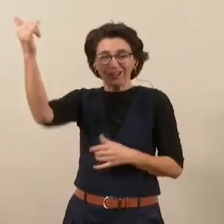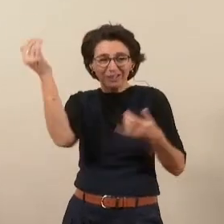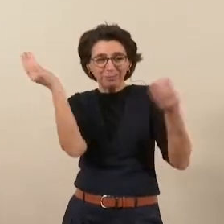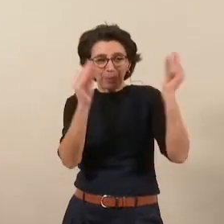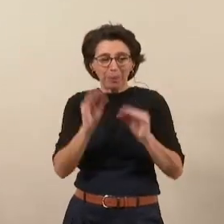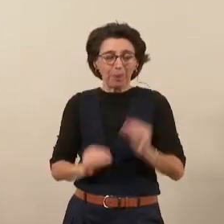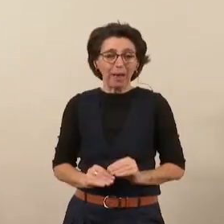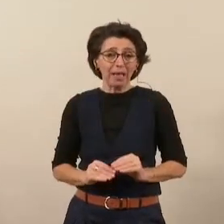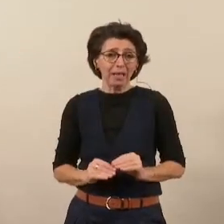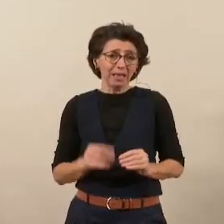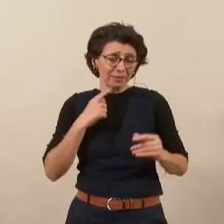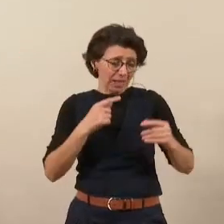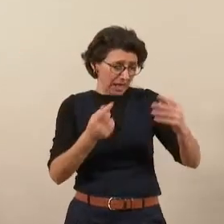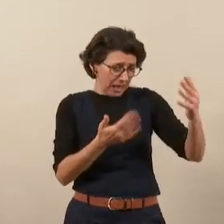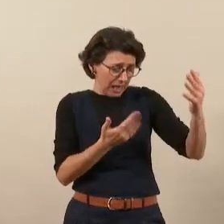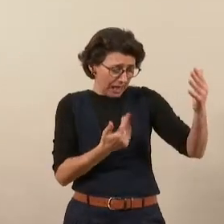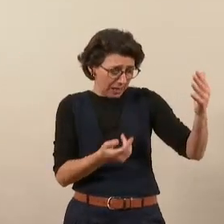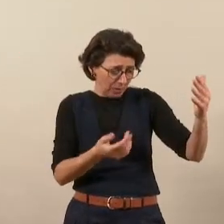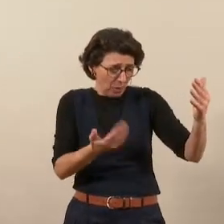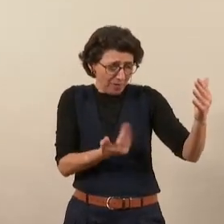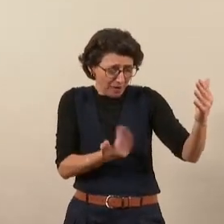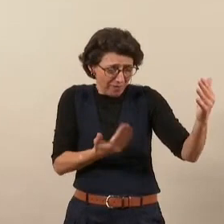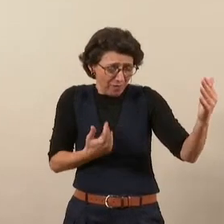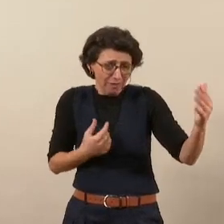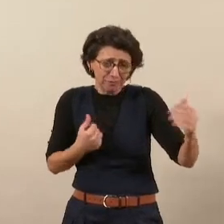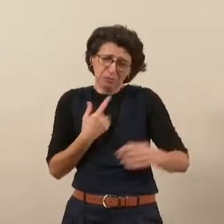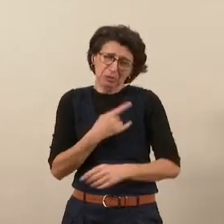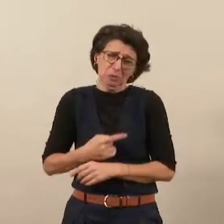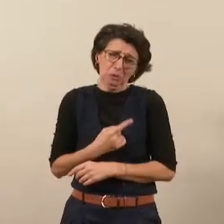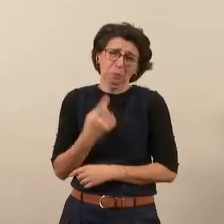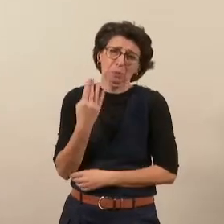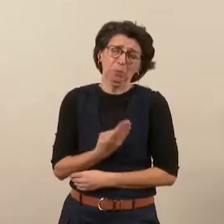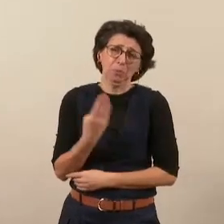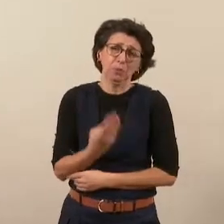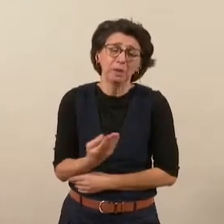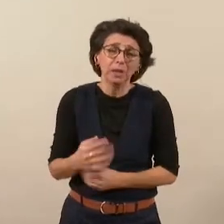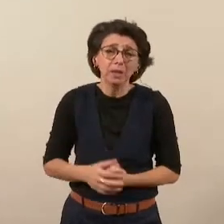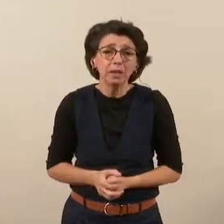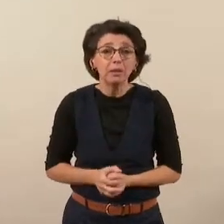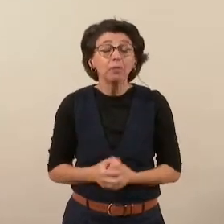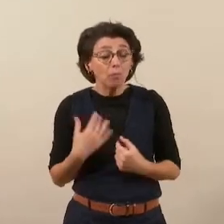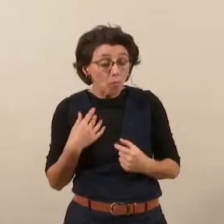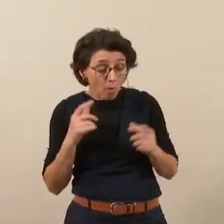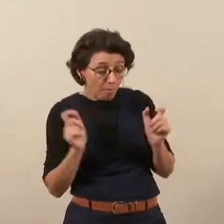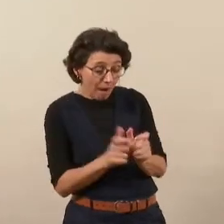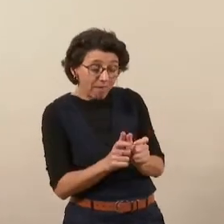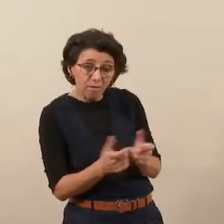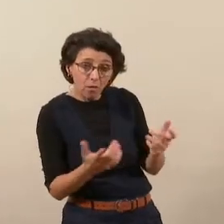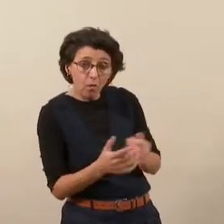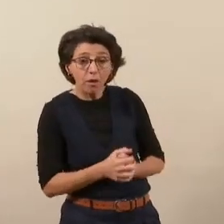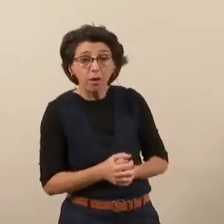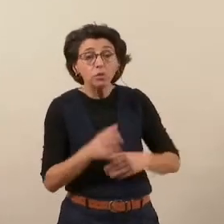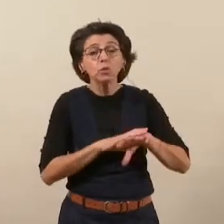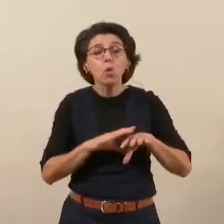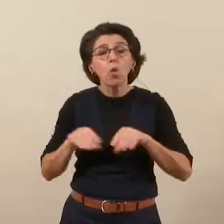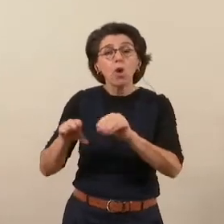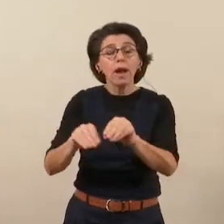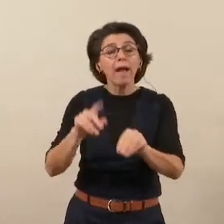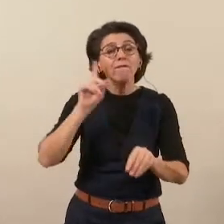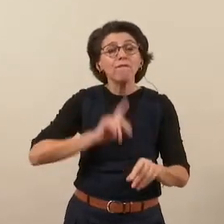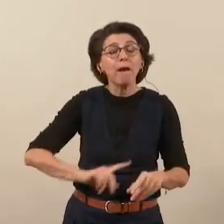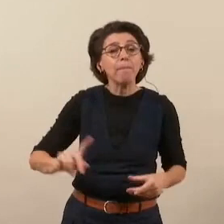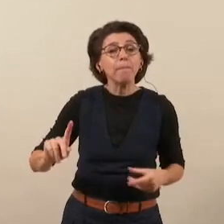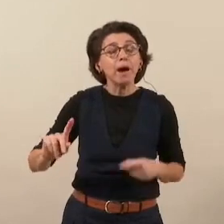votre déconstruction. Je note d'ailleurs que nulle part il n'est question de façon concrète des femmes